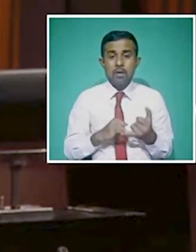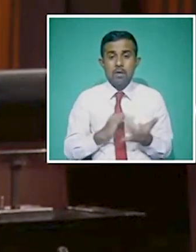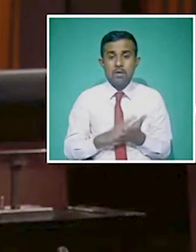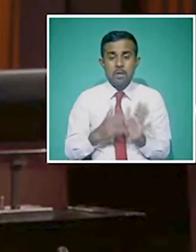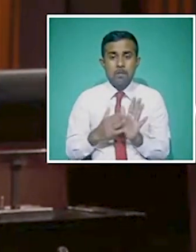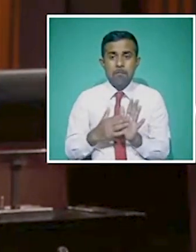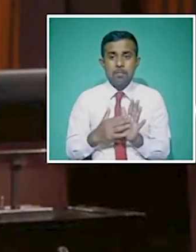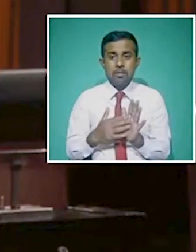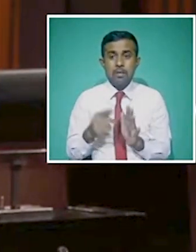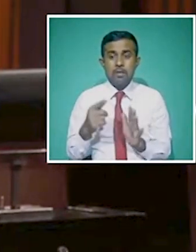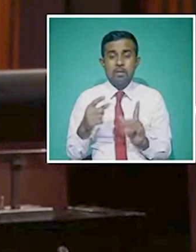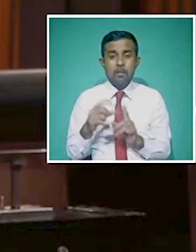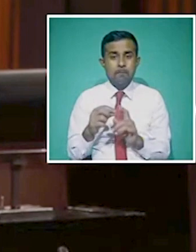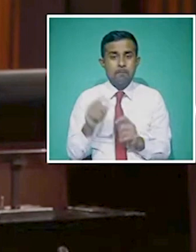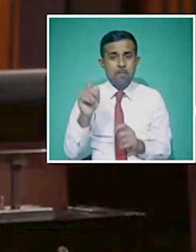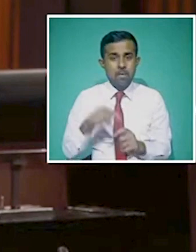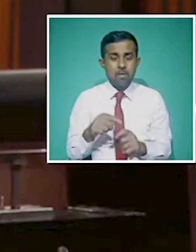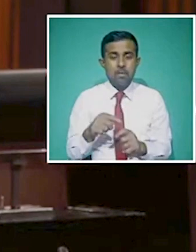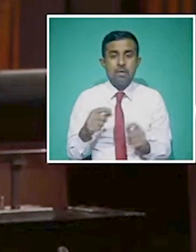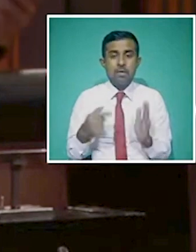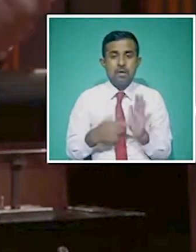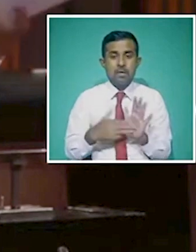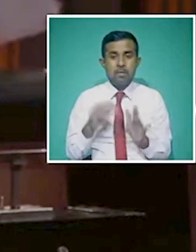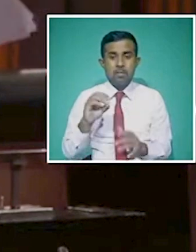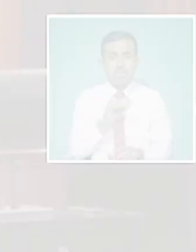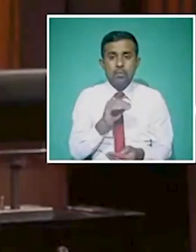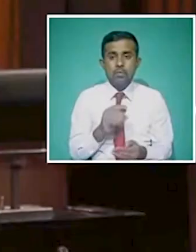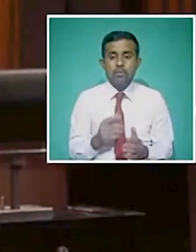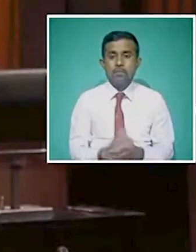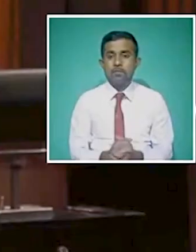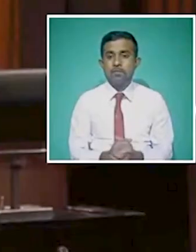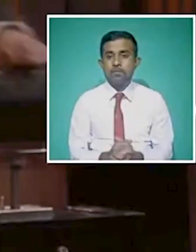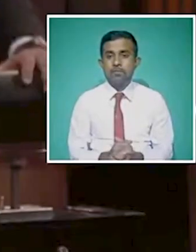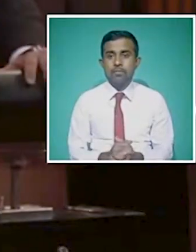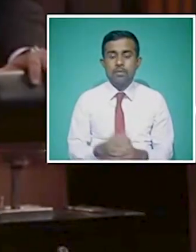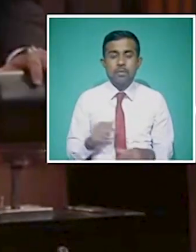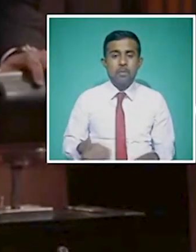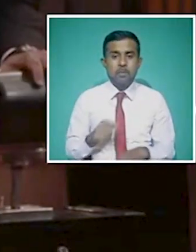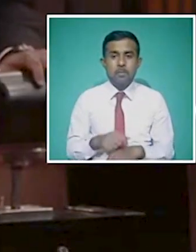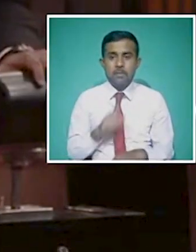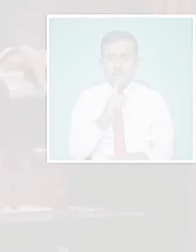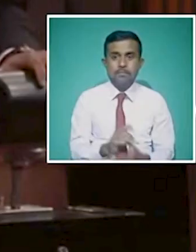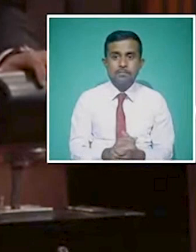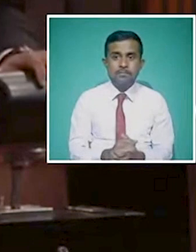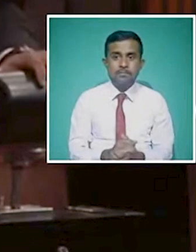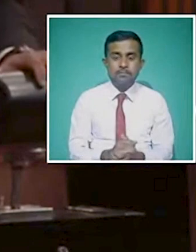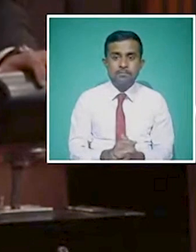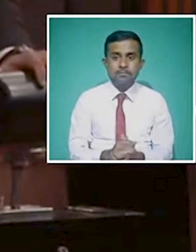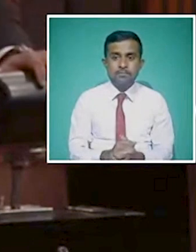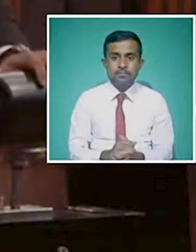මන්ජුල TDL ඇලෙයිරක් B ඇලෙයිරක් TM 0.374. දැන් මම මේ අවස්ථාවේදී කියනවා විශේෂයෙන්ම